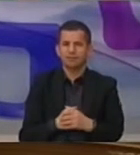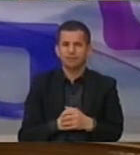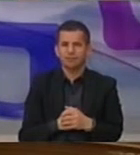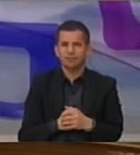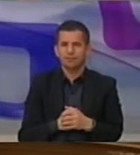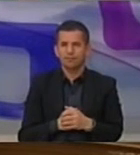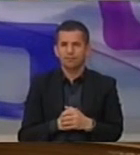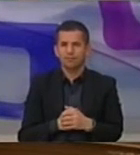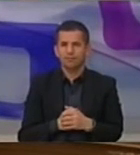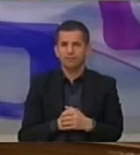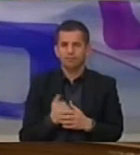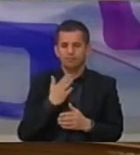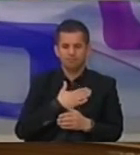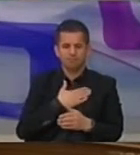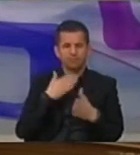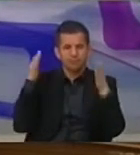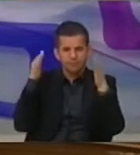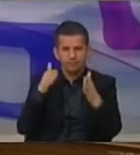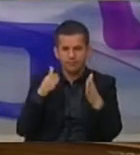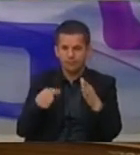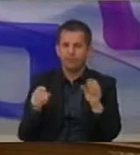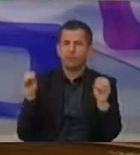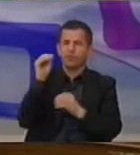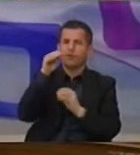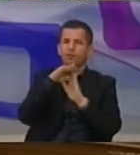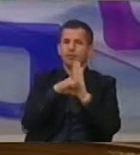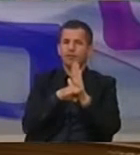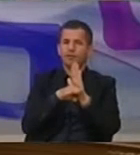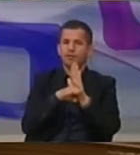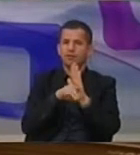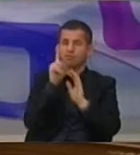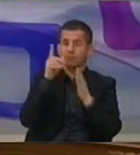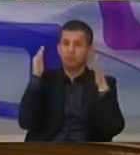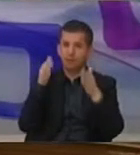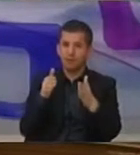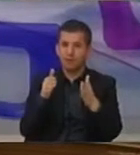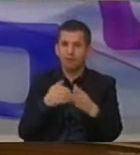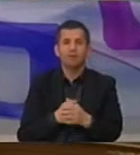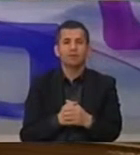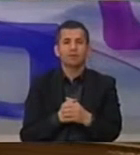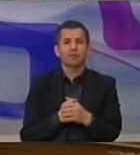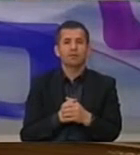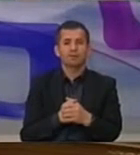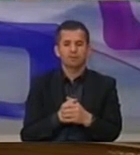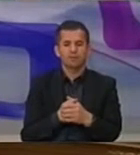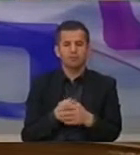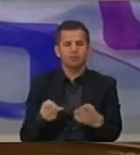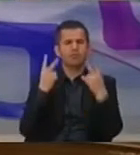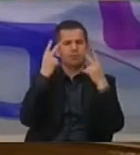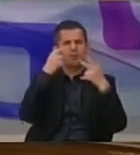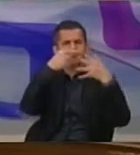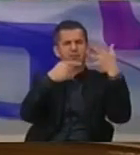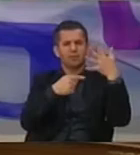Pra unë do të përqendrohem në fushën e rendit dhe ligjit përkatësisht në prioritetet që i ka